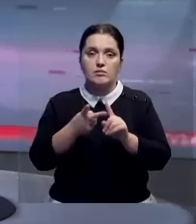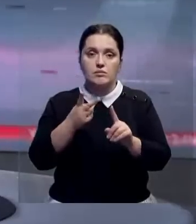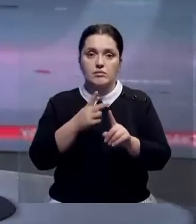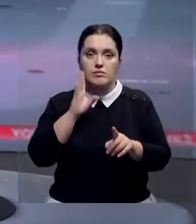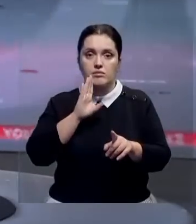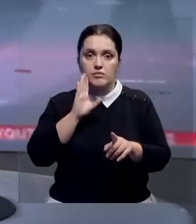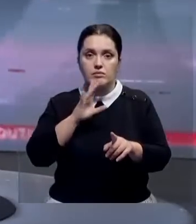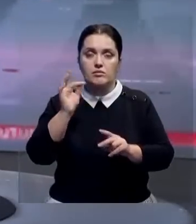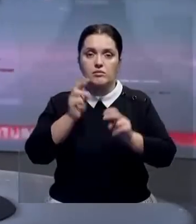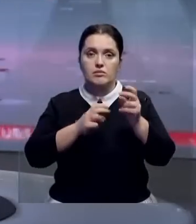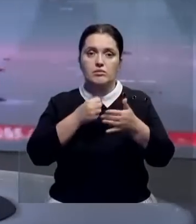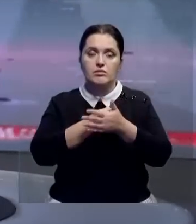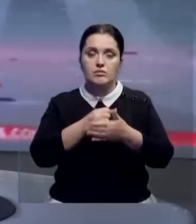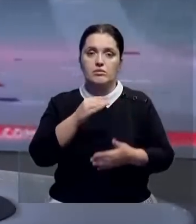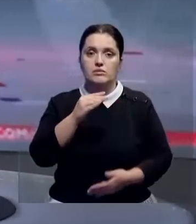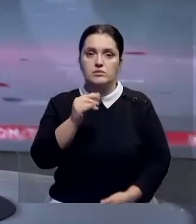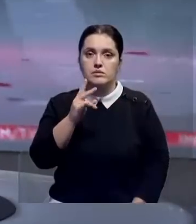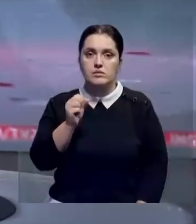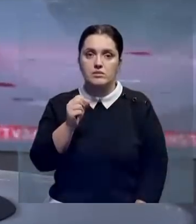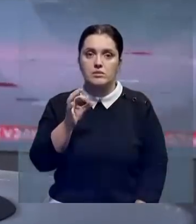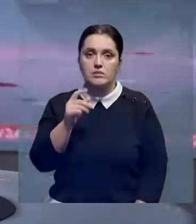на водопровод от завода до жидоизлияния.